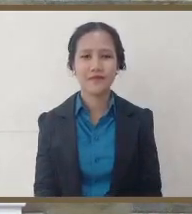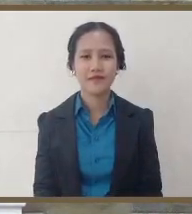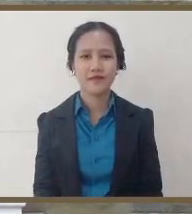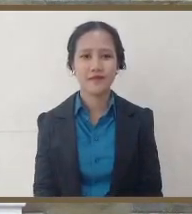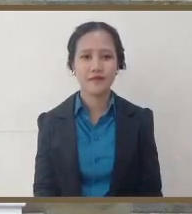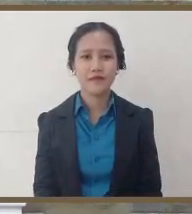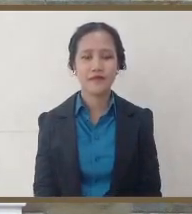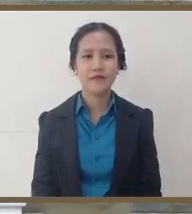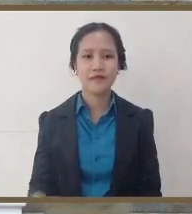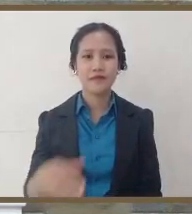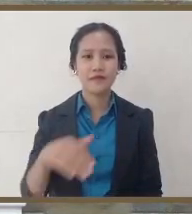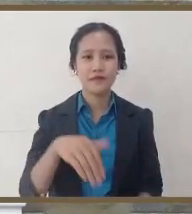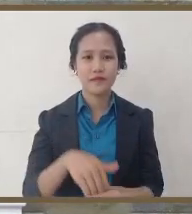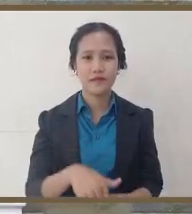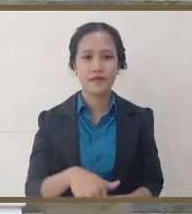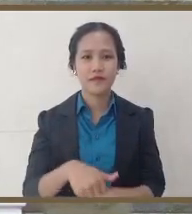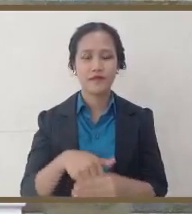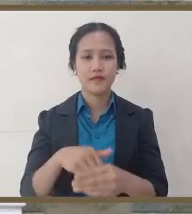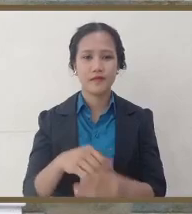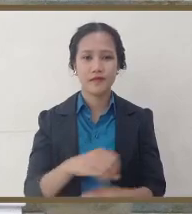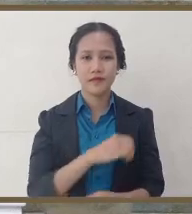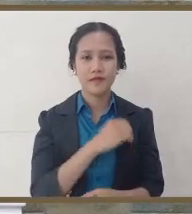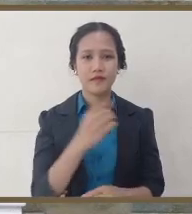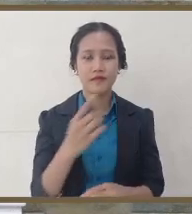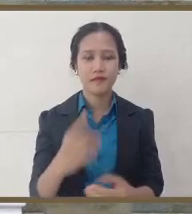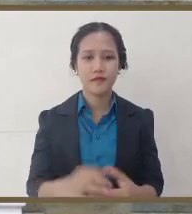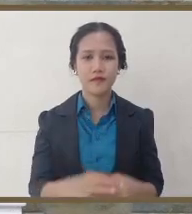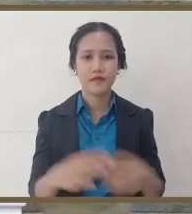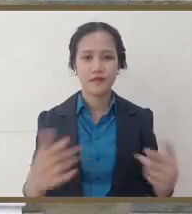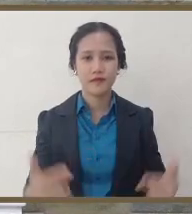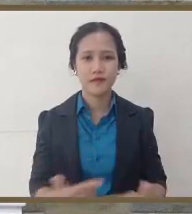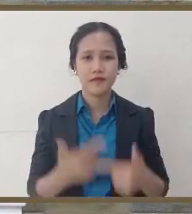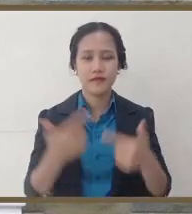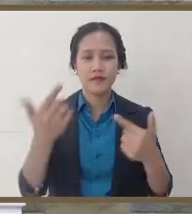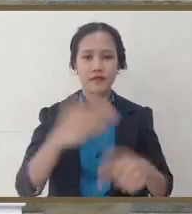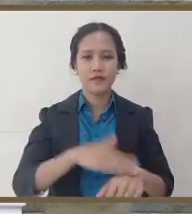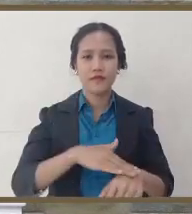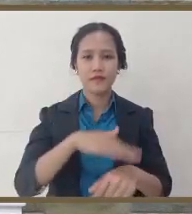taglay. Sasapitin ang galak na kay Kristo,